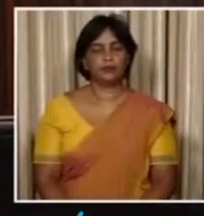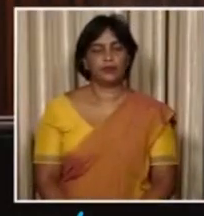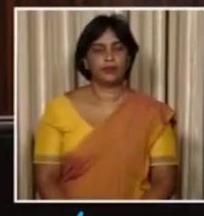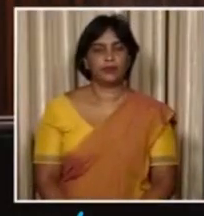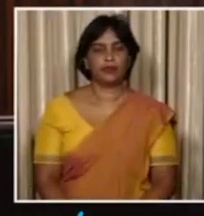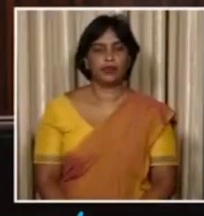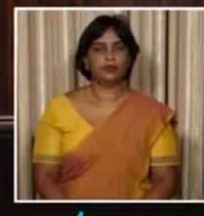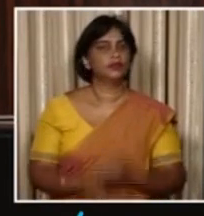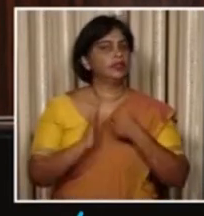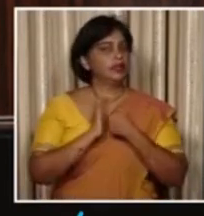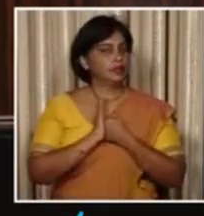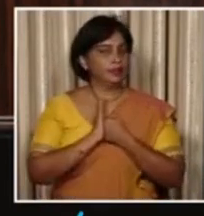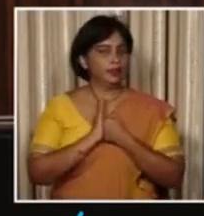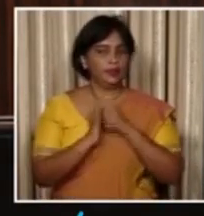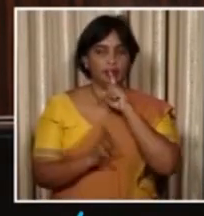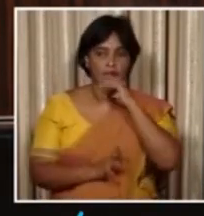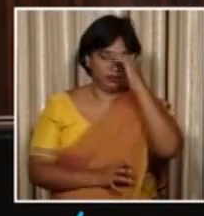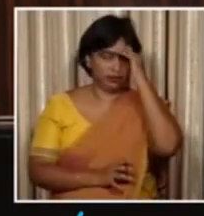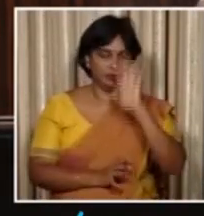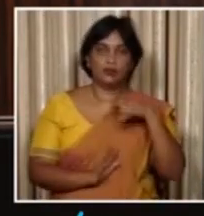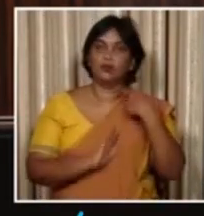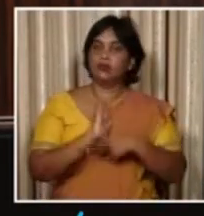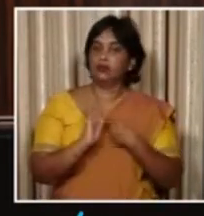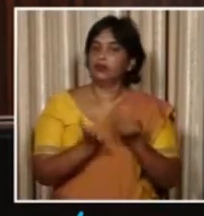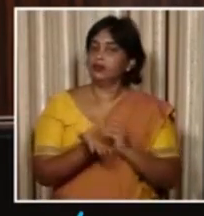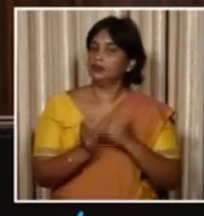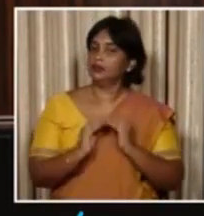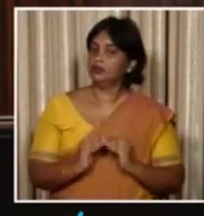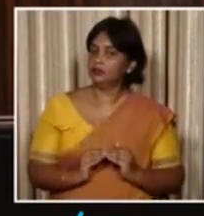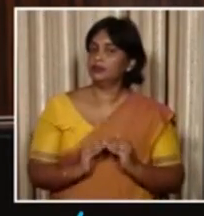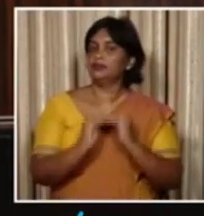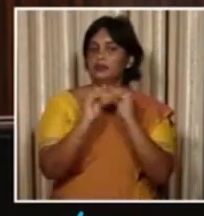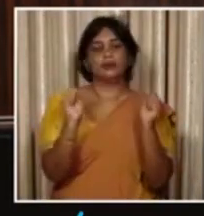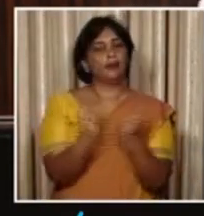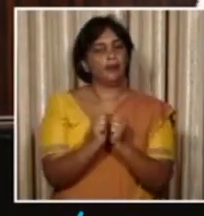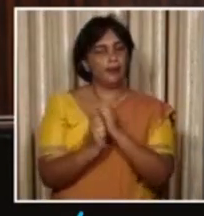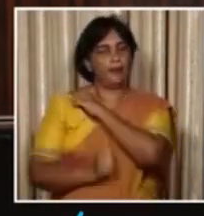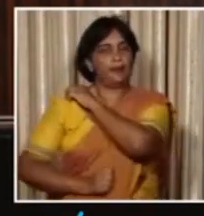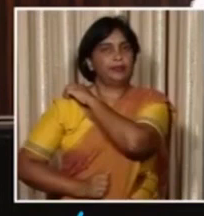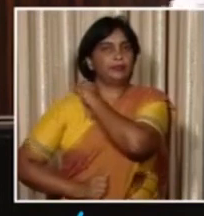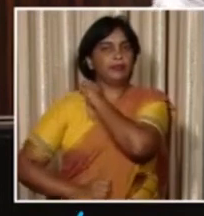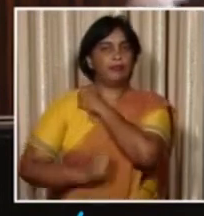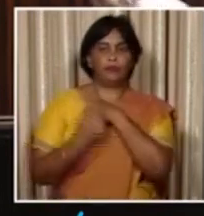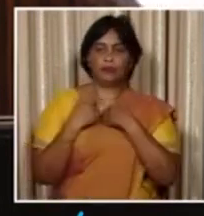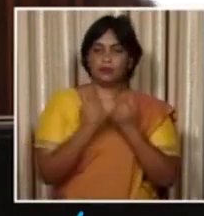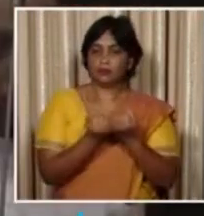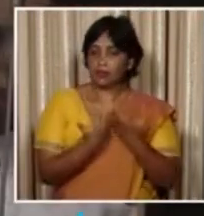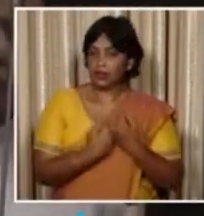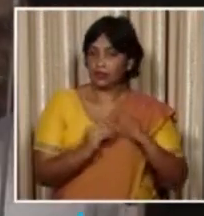ಗೌರವ ಕಥಾನಾಯಕತುಮನಿ ರಟ ನೆವತಾದ ಗೊಡನಂಗ್ವೀಮೆ ಮೇವರ ಮಮ್ಮ ಬಾರಗತ್ತಾಟ